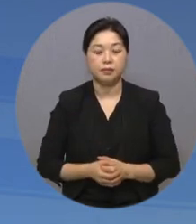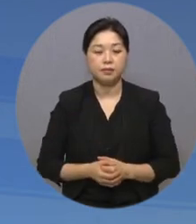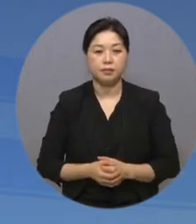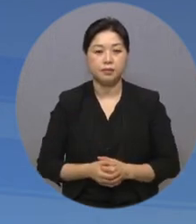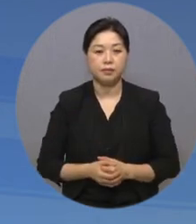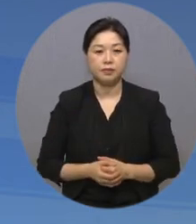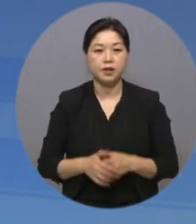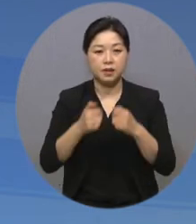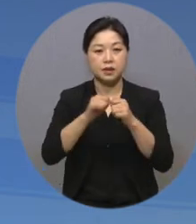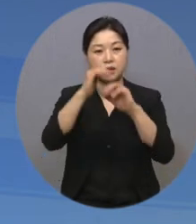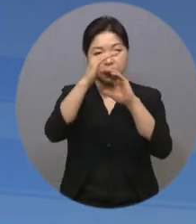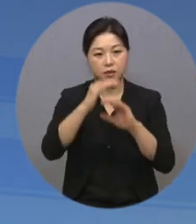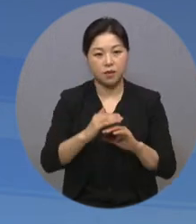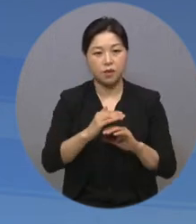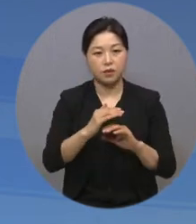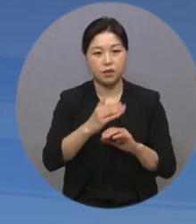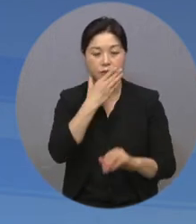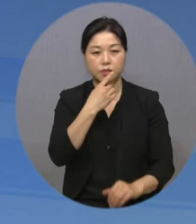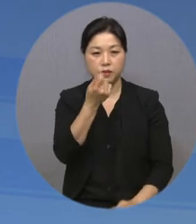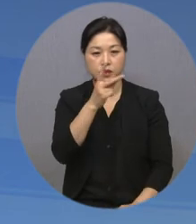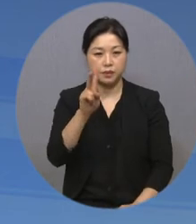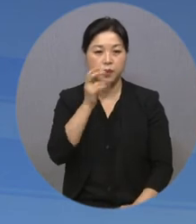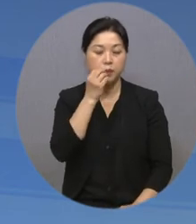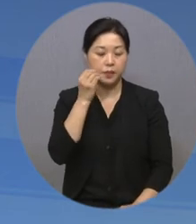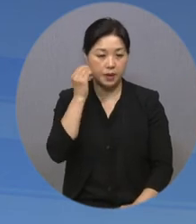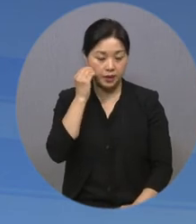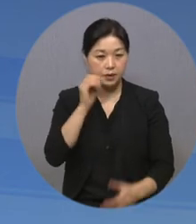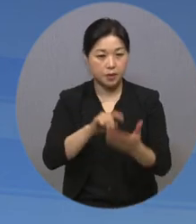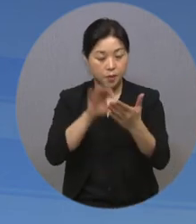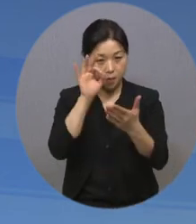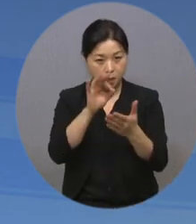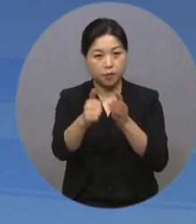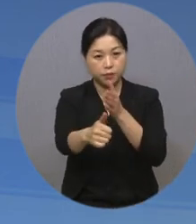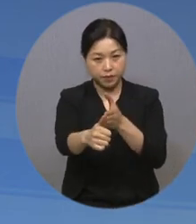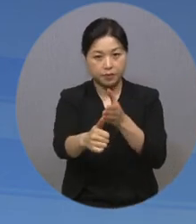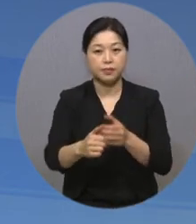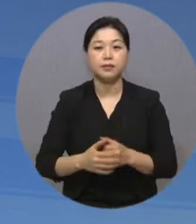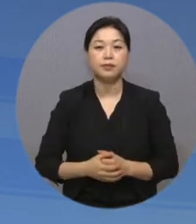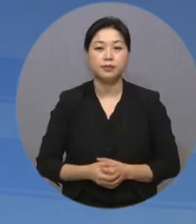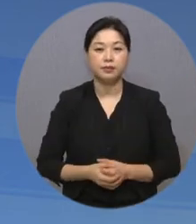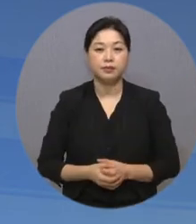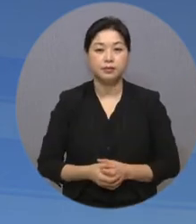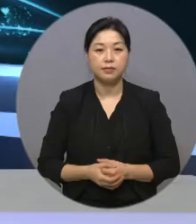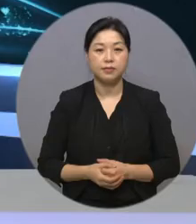이 밖에 자세한 사항은 웰피어뉴스 홈페이지에서 확인할 수 있습니다.